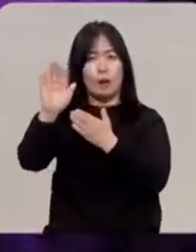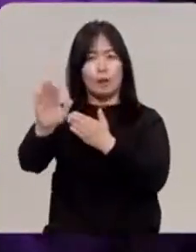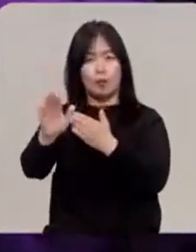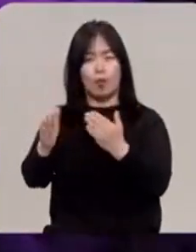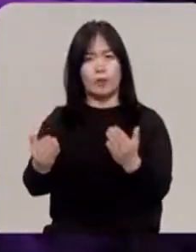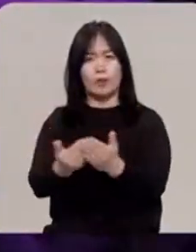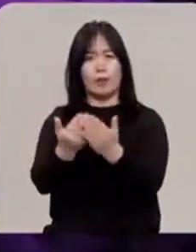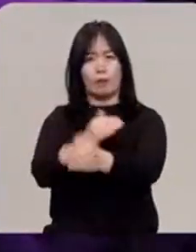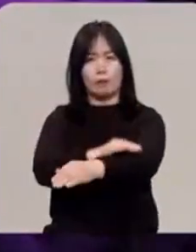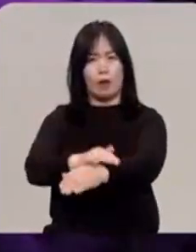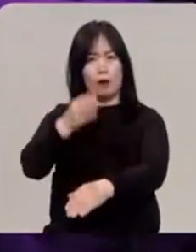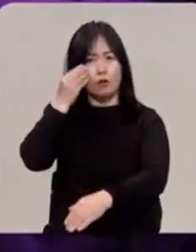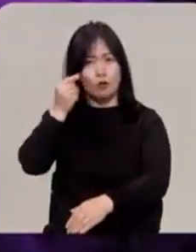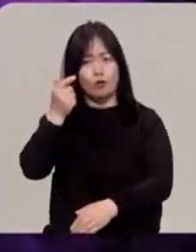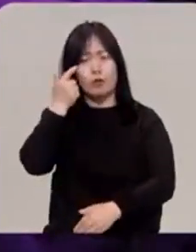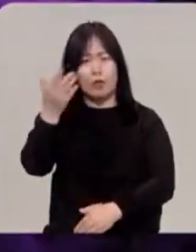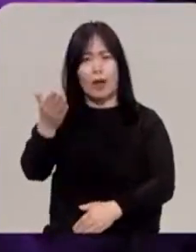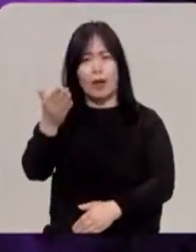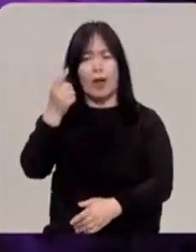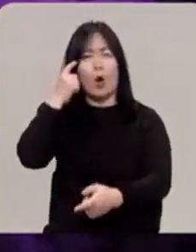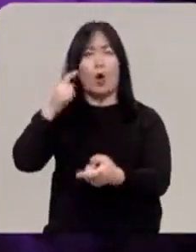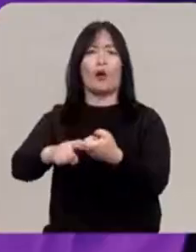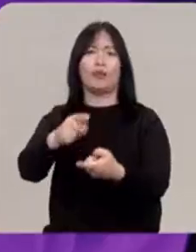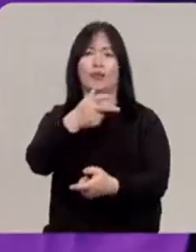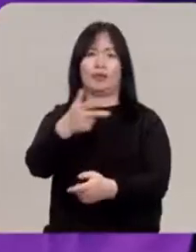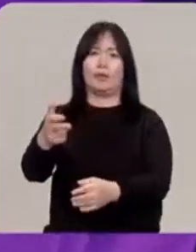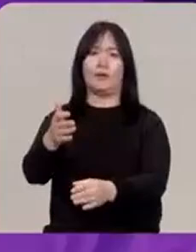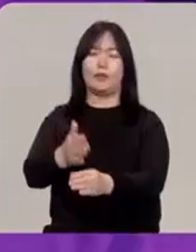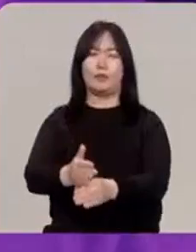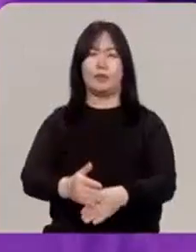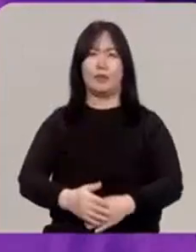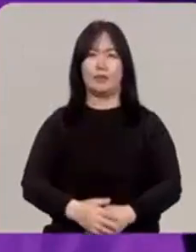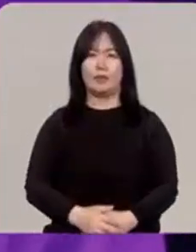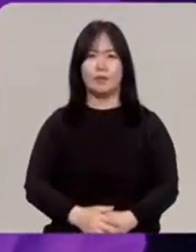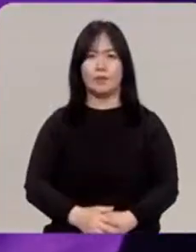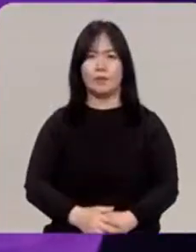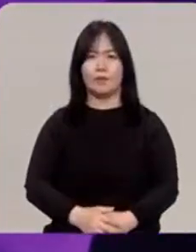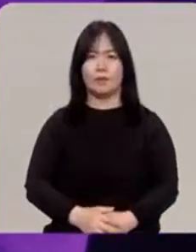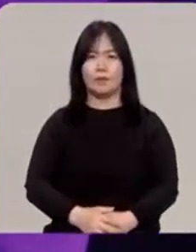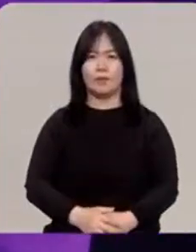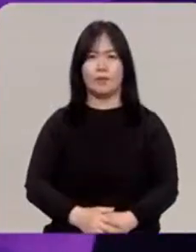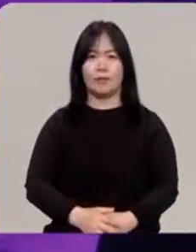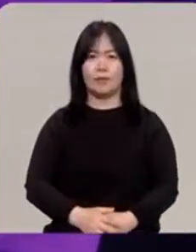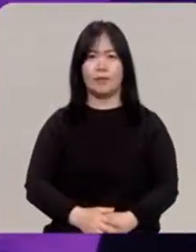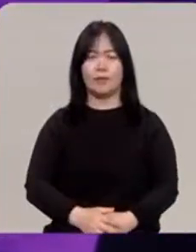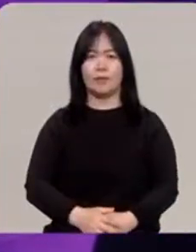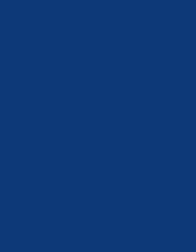될지 관심이 쏠리고 있습니다 KBS 뉴스 서승